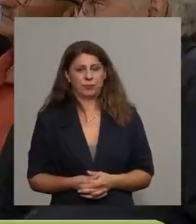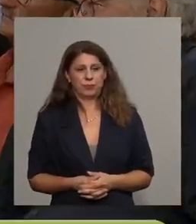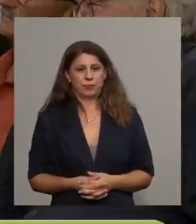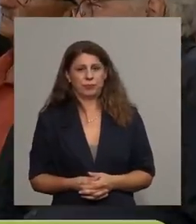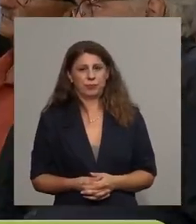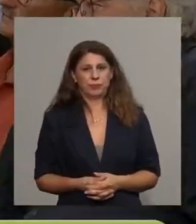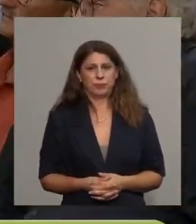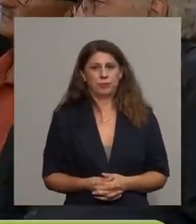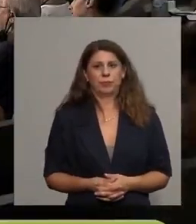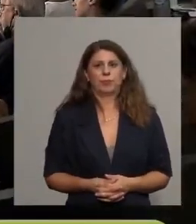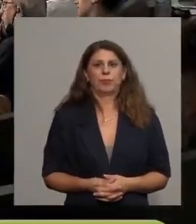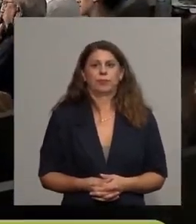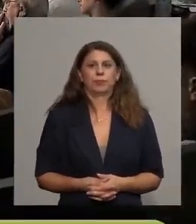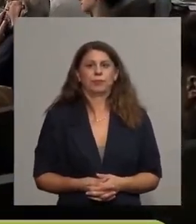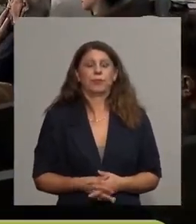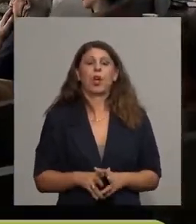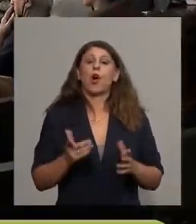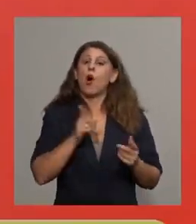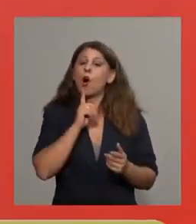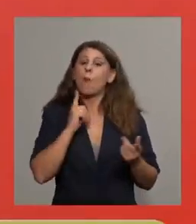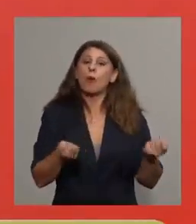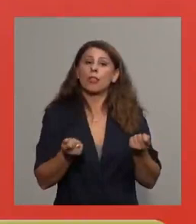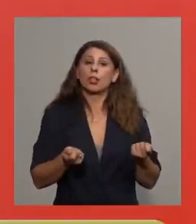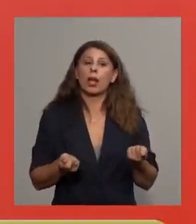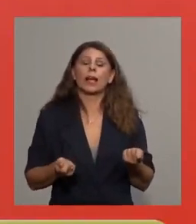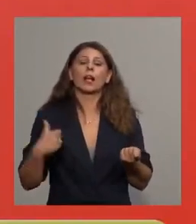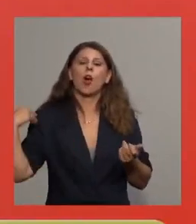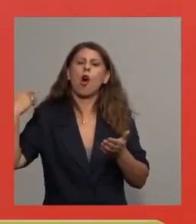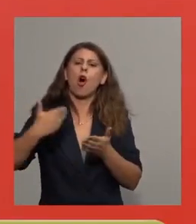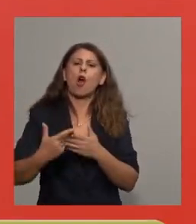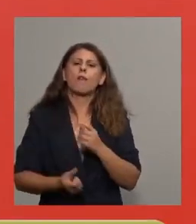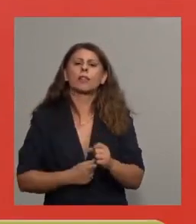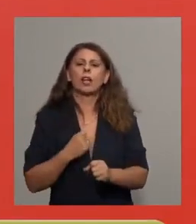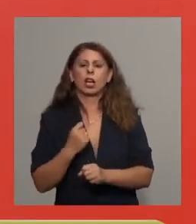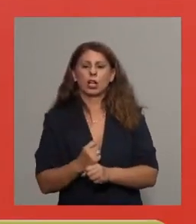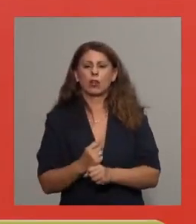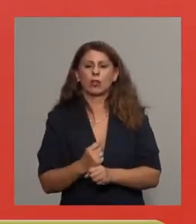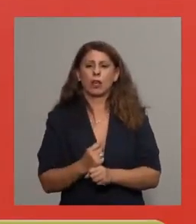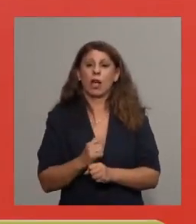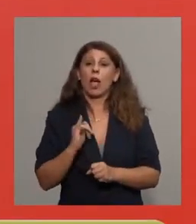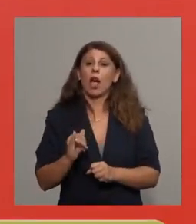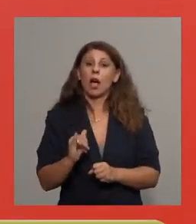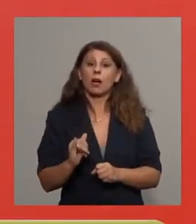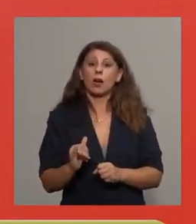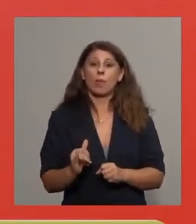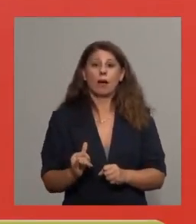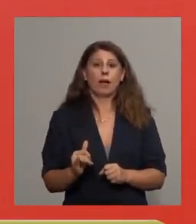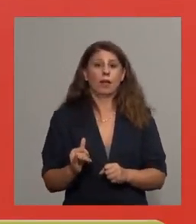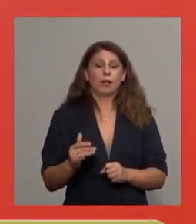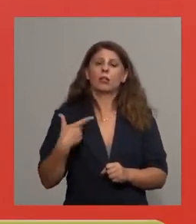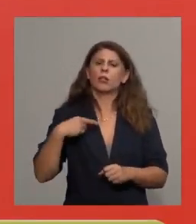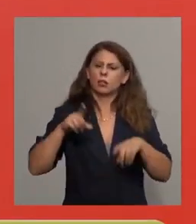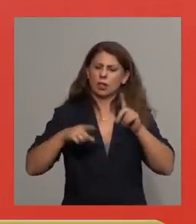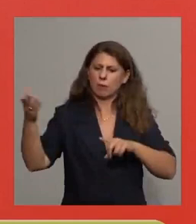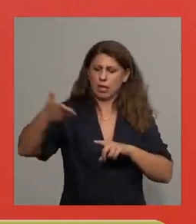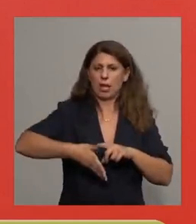Όπως δεν το έκανε όλα αυτά τα χρόνια. Ακόμα και όταν εμφανίζονταν διάφοροι ως άτρωτες,